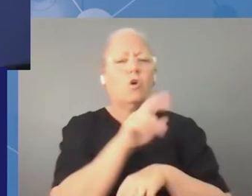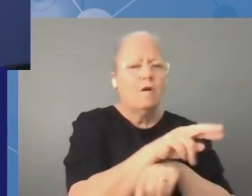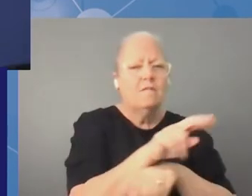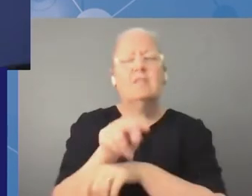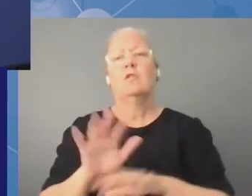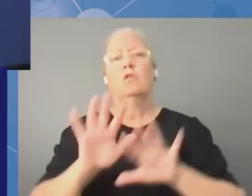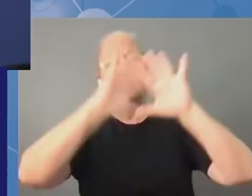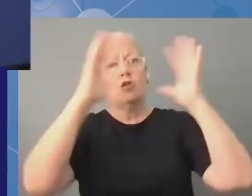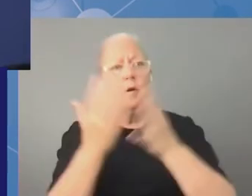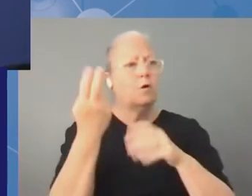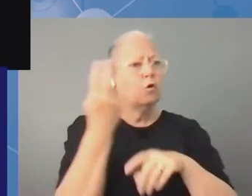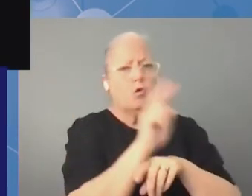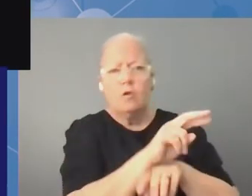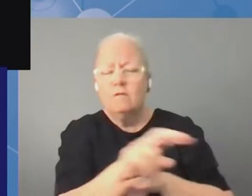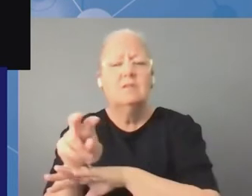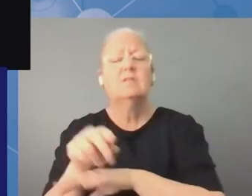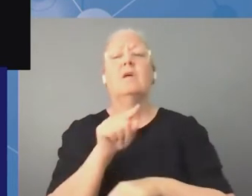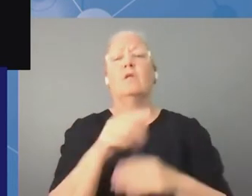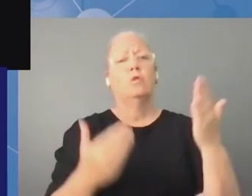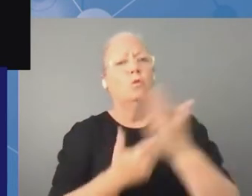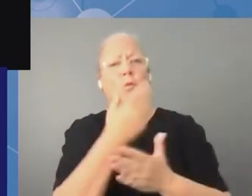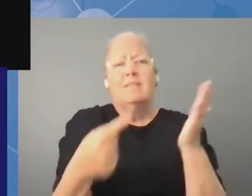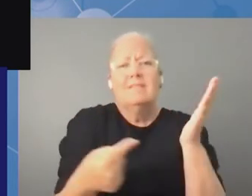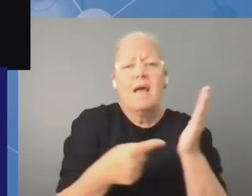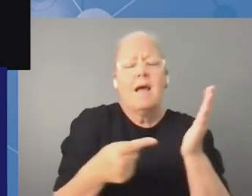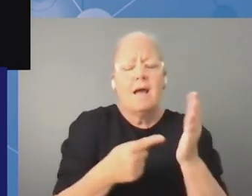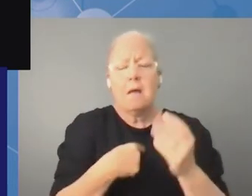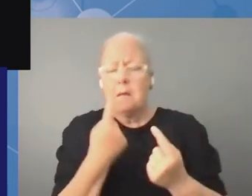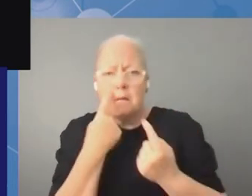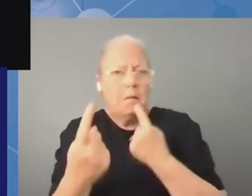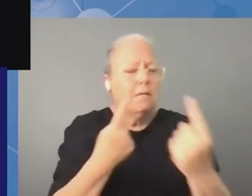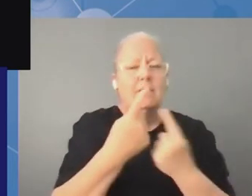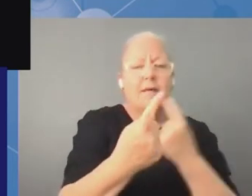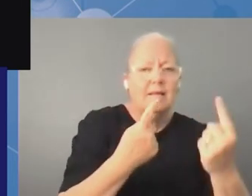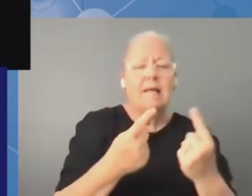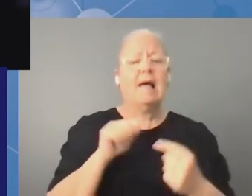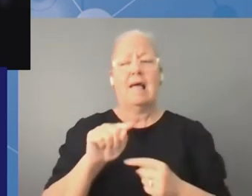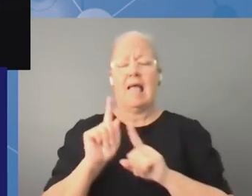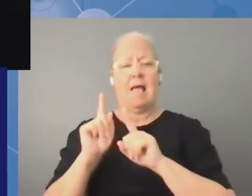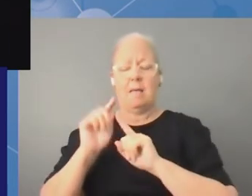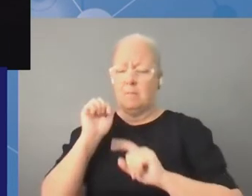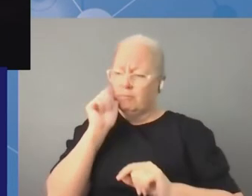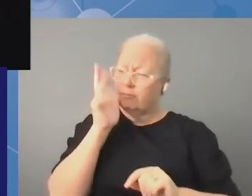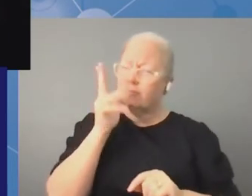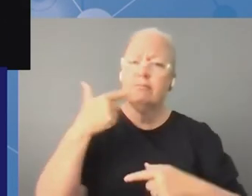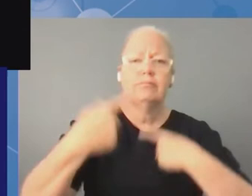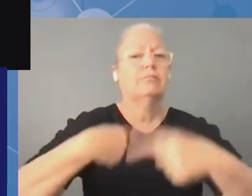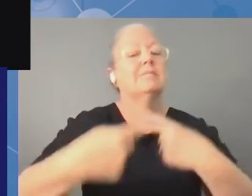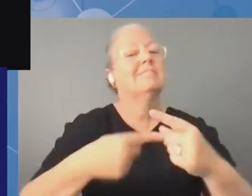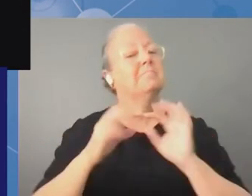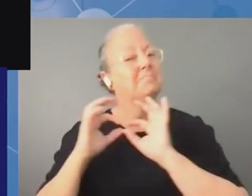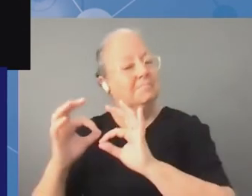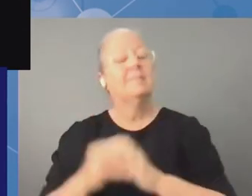هذه كانت متعة لي أن أقضي هذا الأسبوع في كاتوفيتسا والتعرف على التكنولوجيات الجديدة التي